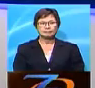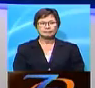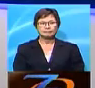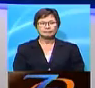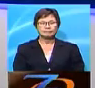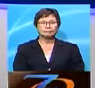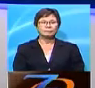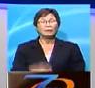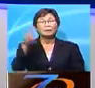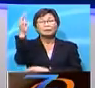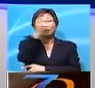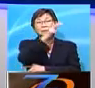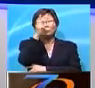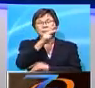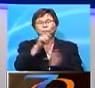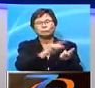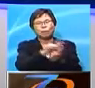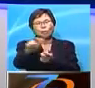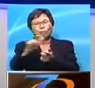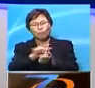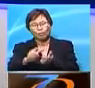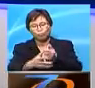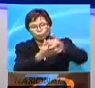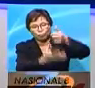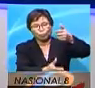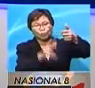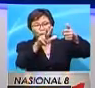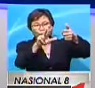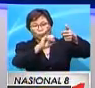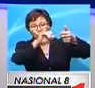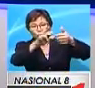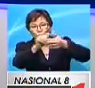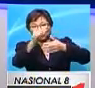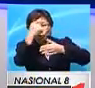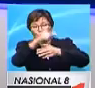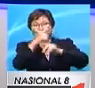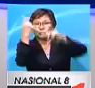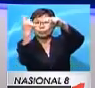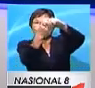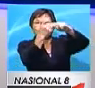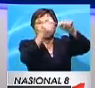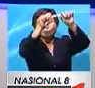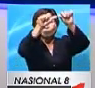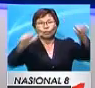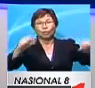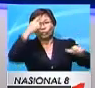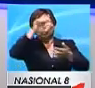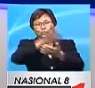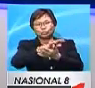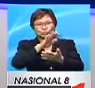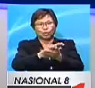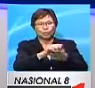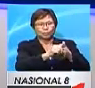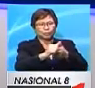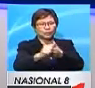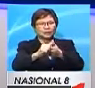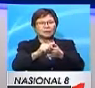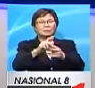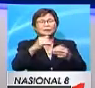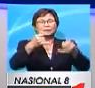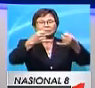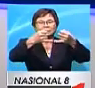tertera kerajaan meluluskan peruntukan sebanyak rm30 juta bagi membina asrama untuk sekolah bimbingan Jalinan